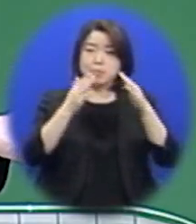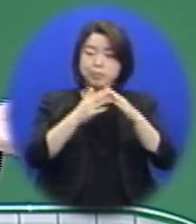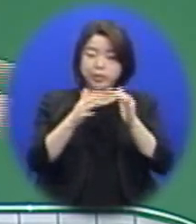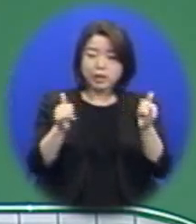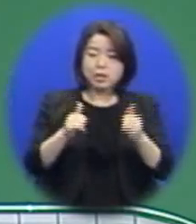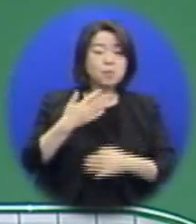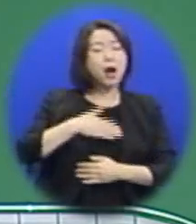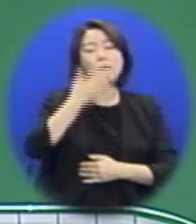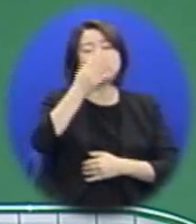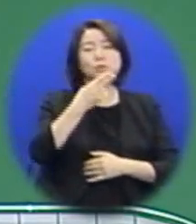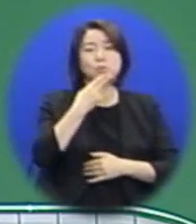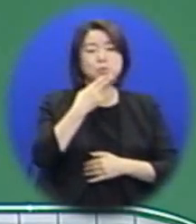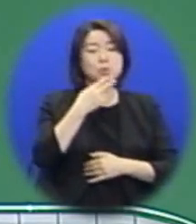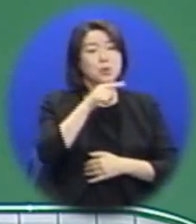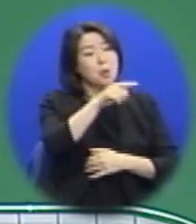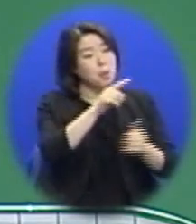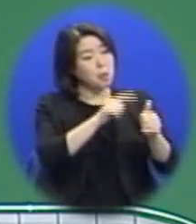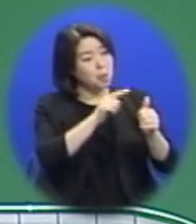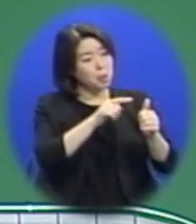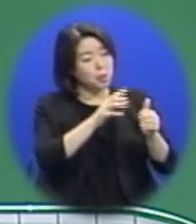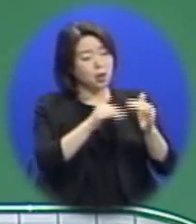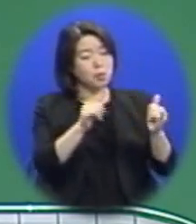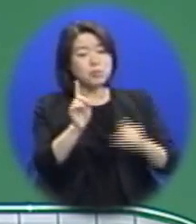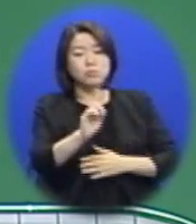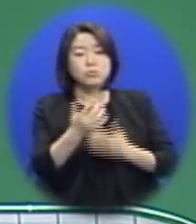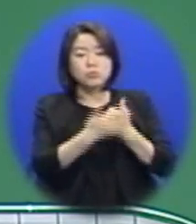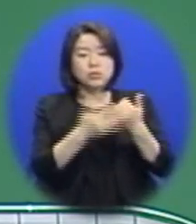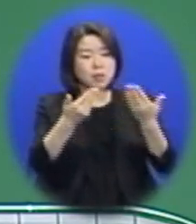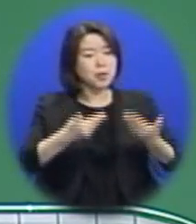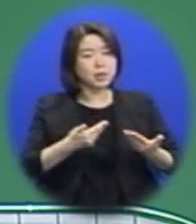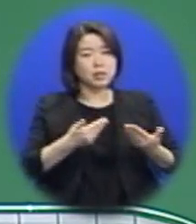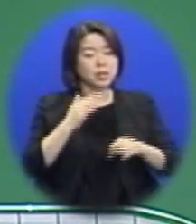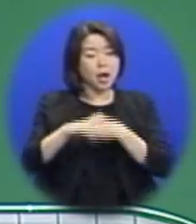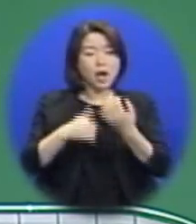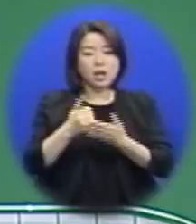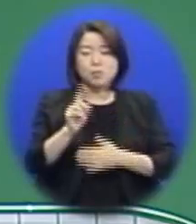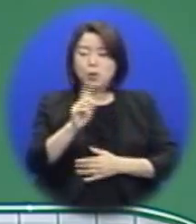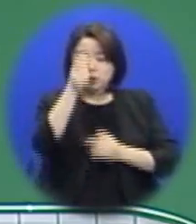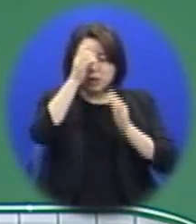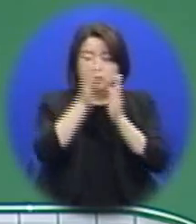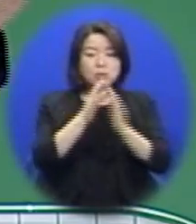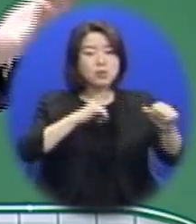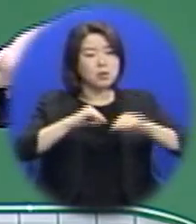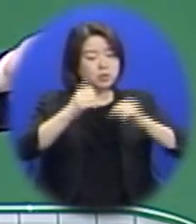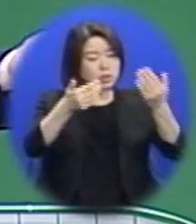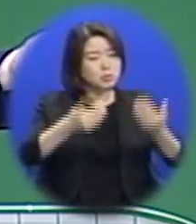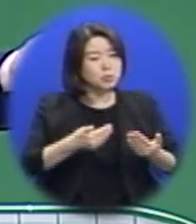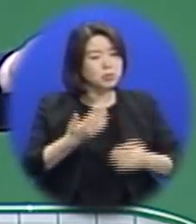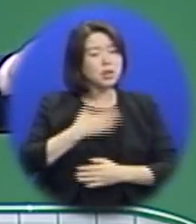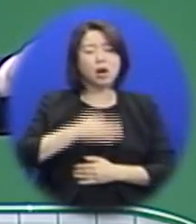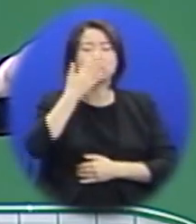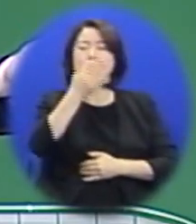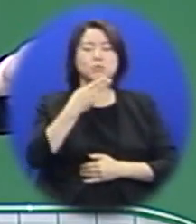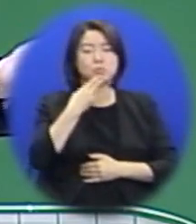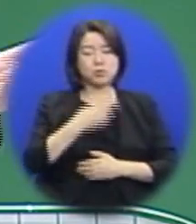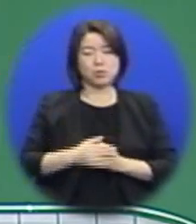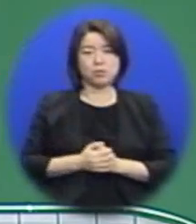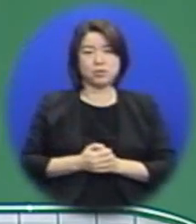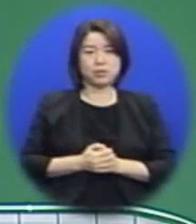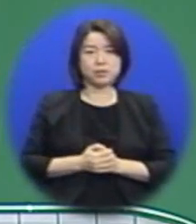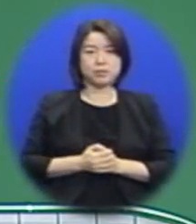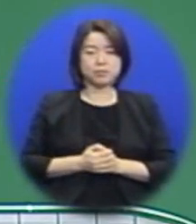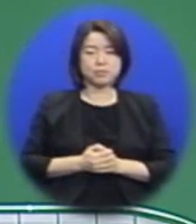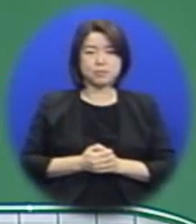방법이 없어요. 그가 어떤 은혜를 받았는지 하나님이 그에게 어떻게 기도로 역사해 주셨는지 할 방법이 없어요.